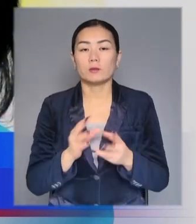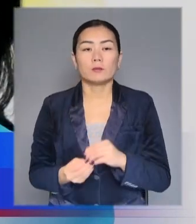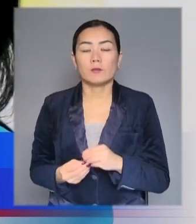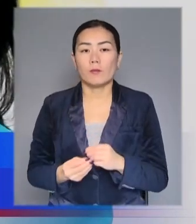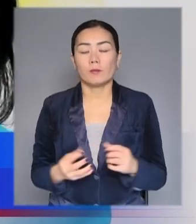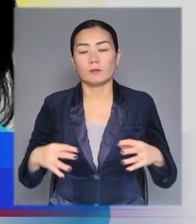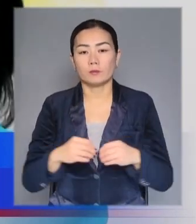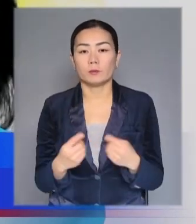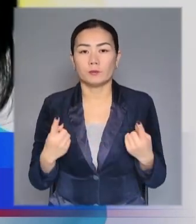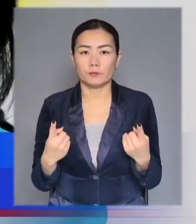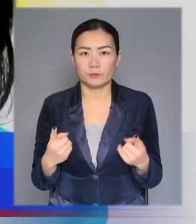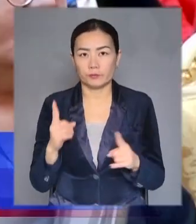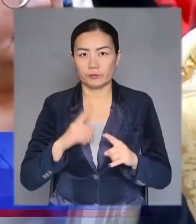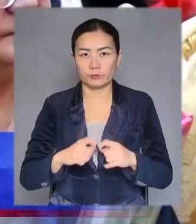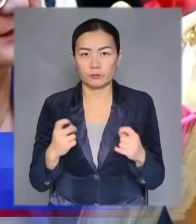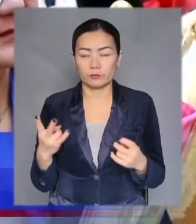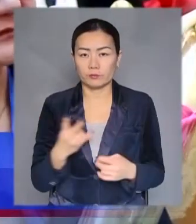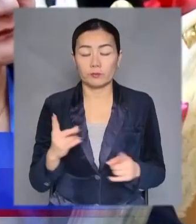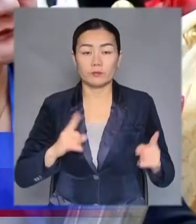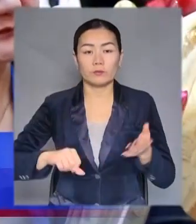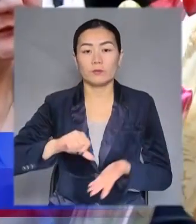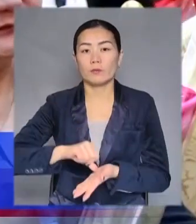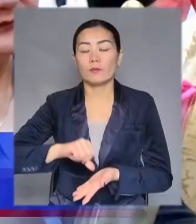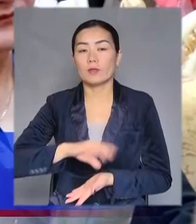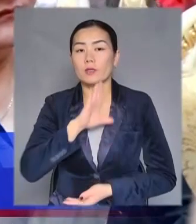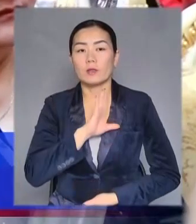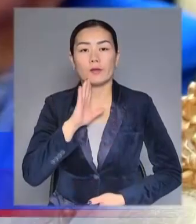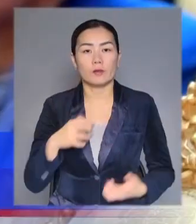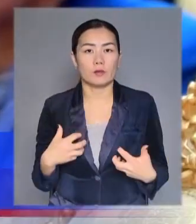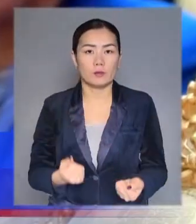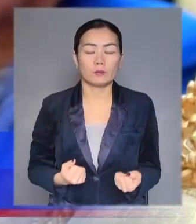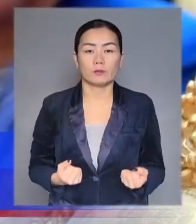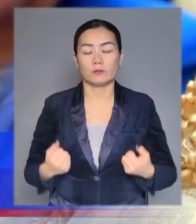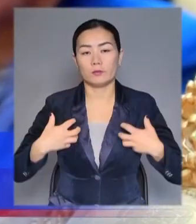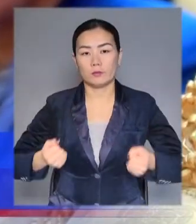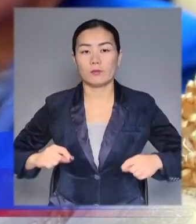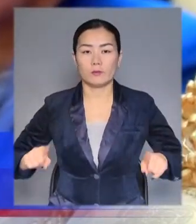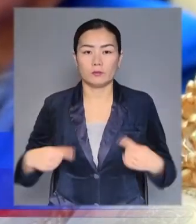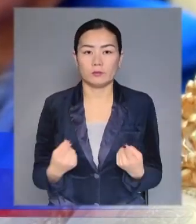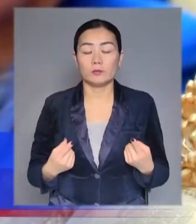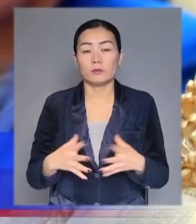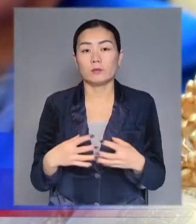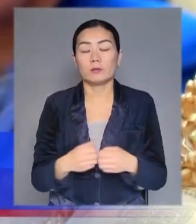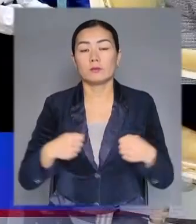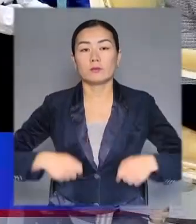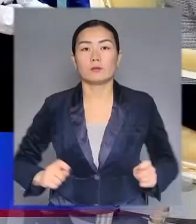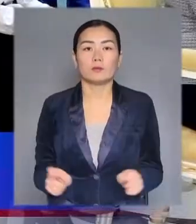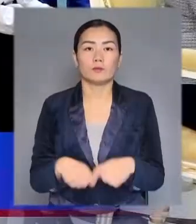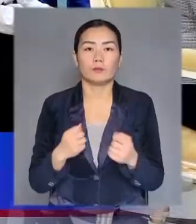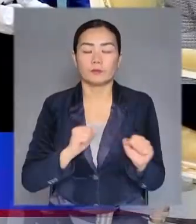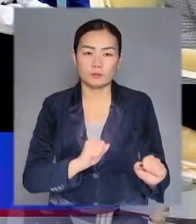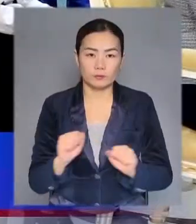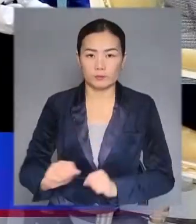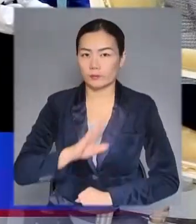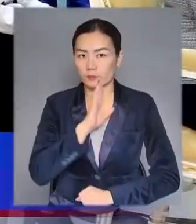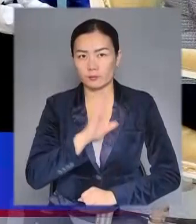барлығын біріктіретін бір үлкен кеңес болады. Форумға қатысушылар әйел денсаулығы қоғам саулығының кепілі, тұрмыстық құқық бұзушылықтардың алдын